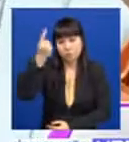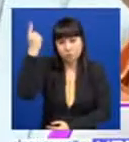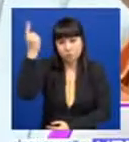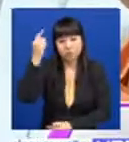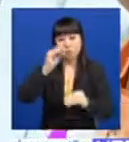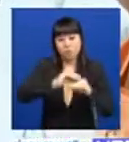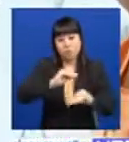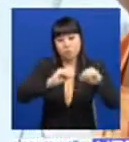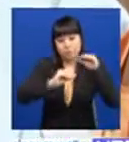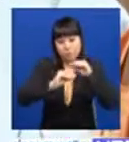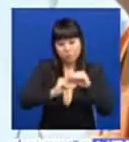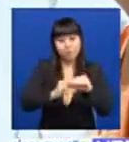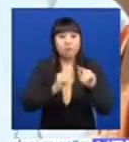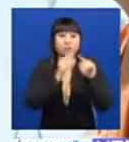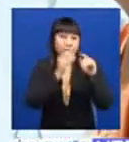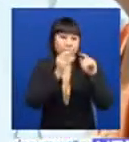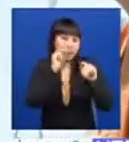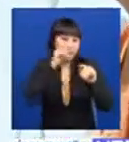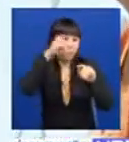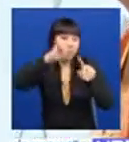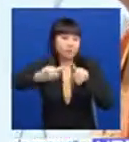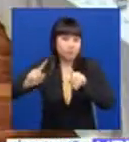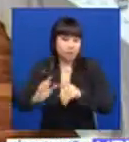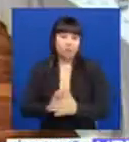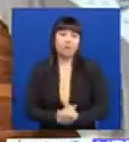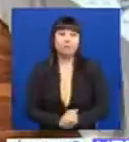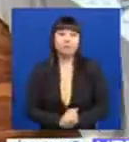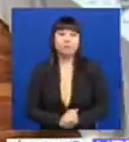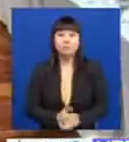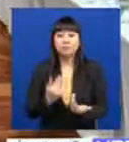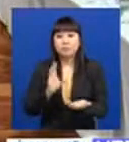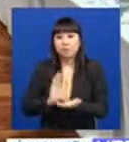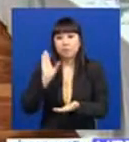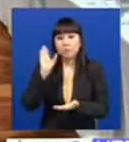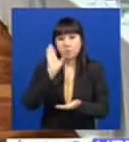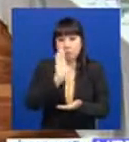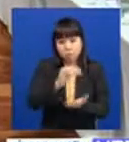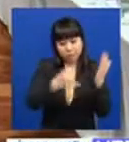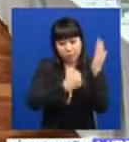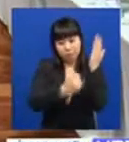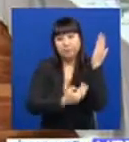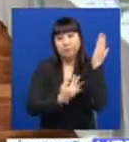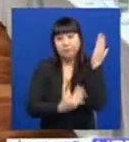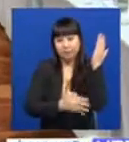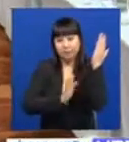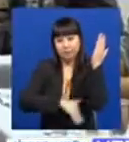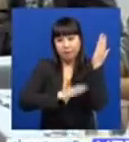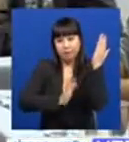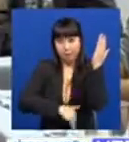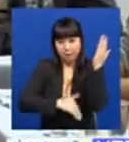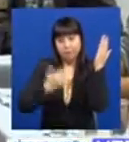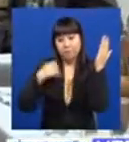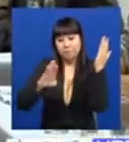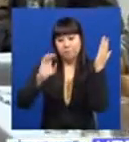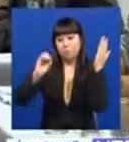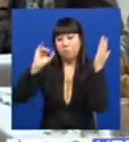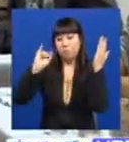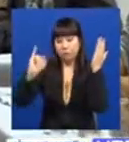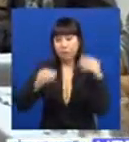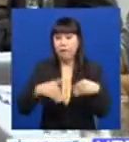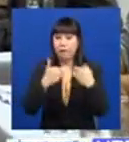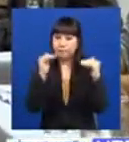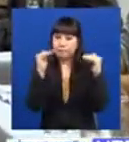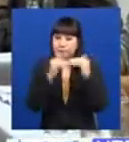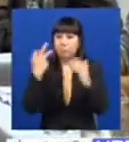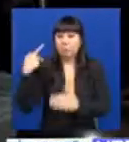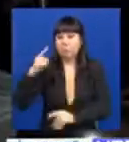โครงการสาธารณูปโภคโดยเฉพาะการลงทุนในพื้นที่ 4จังหวัดชายแดนภาคใต้ที่ boiได้ให้สิทธิ